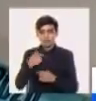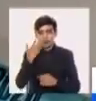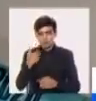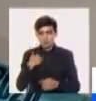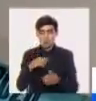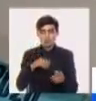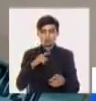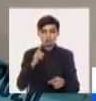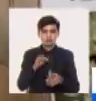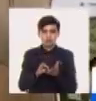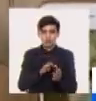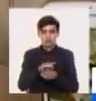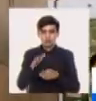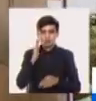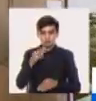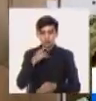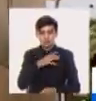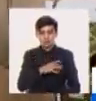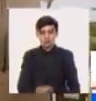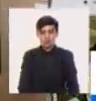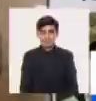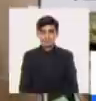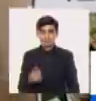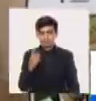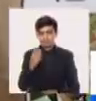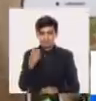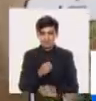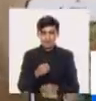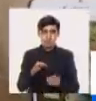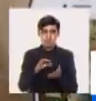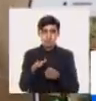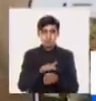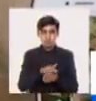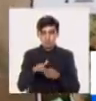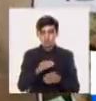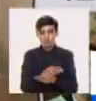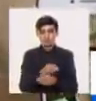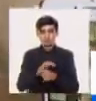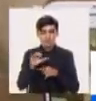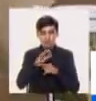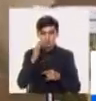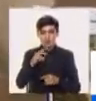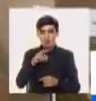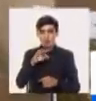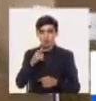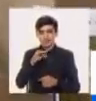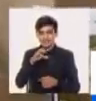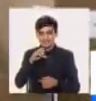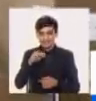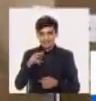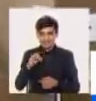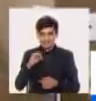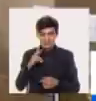бірден орындайтынын айтты. Бір аптада бәрі таратылады. Логистика